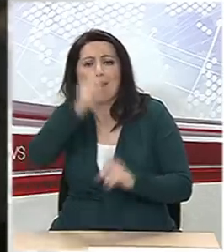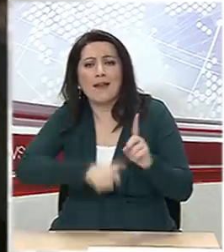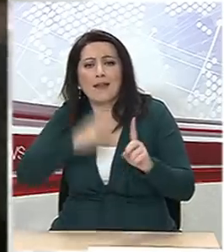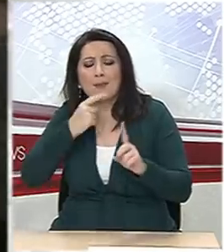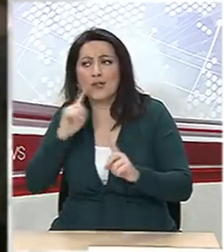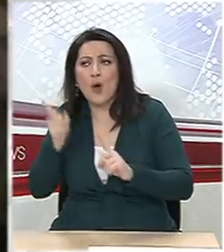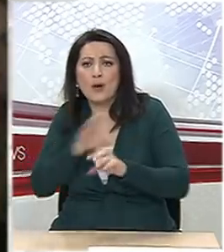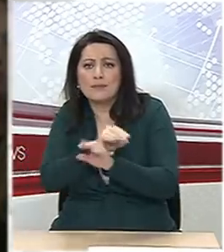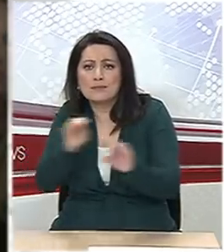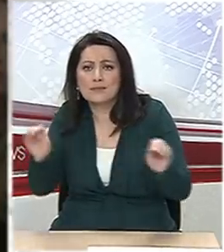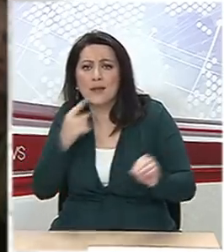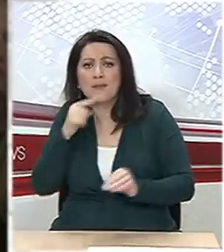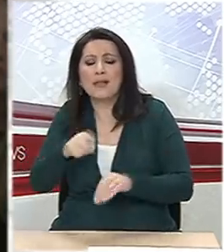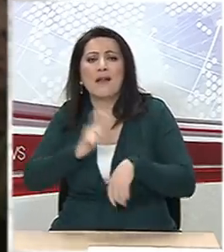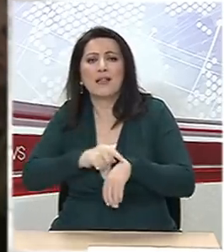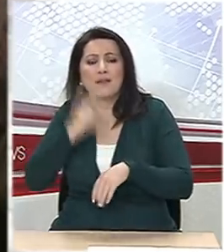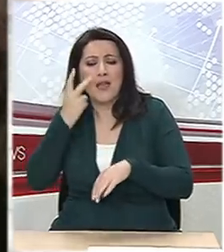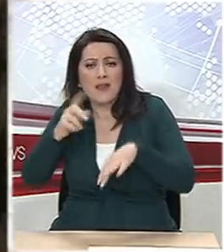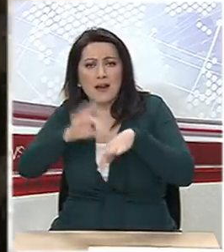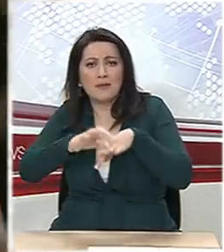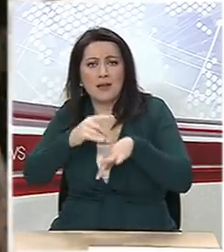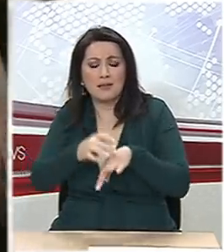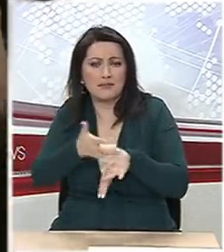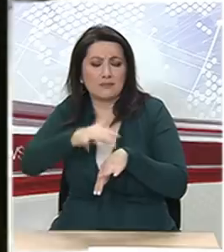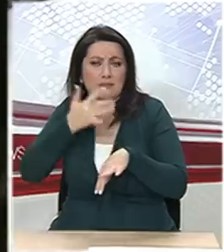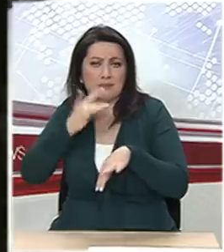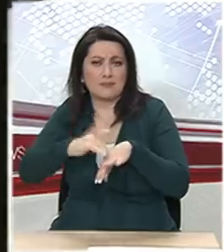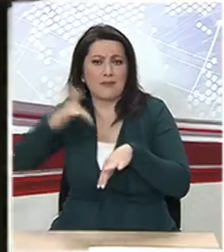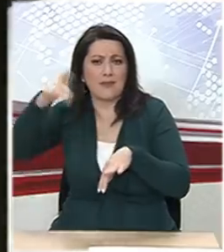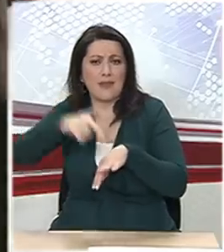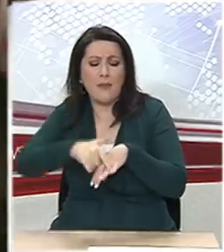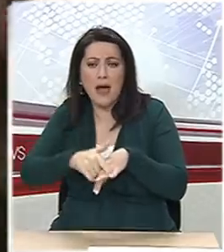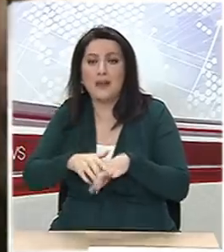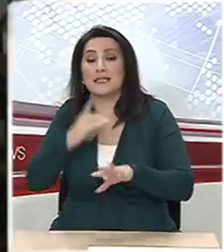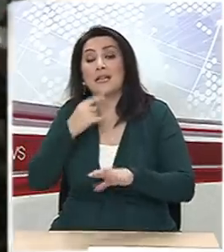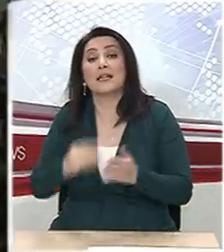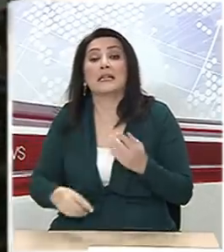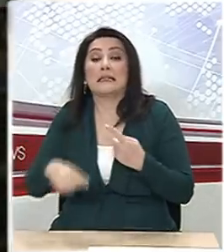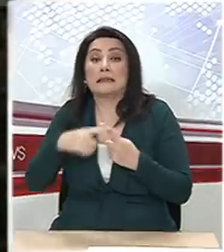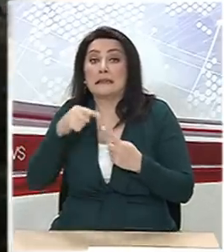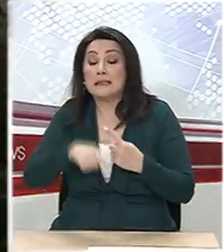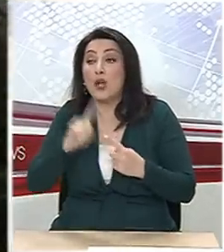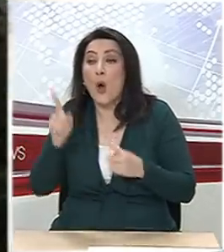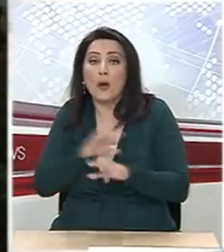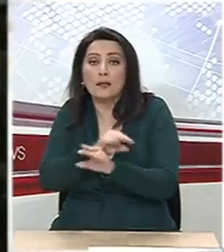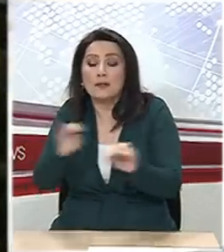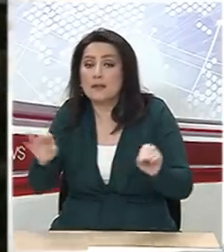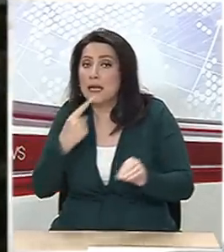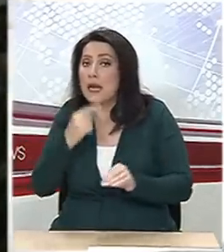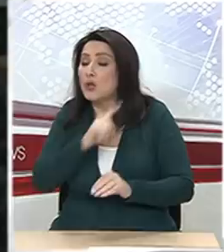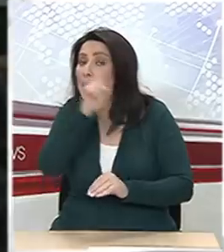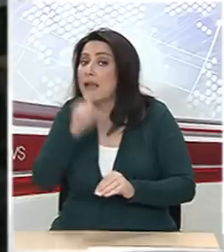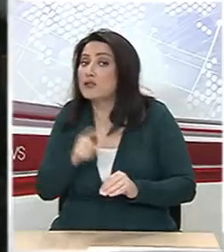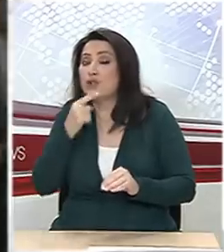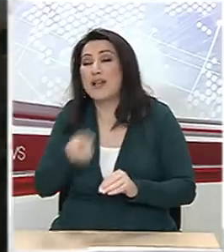ταινία The Secret, φορώντας ένα διαμαντένιο δαχτυλίδι στο αριστερό της χέρι. Έγινε εξώφυλλο και πρώτο θέμα στα μέσα ενημέρωσης, εφόσον όλοι έκαναν το σενάριο ότι